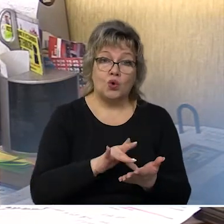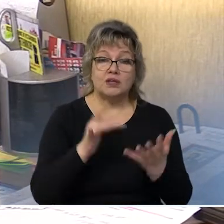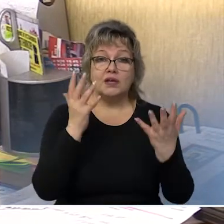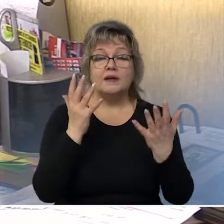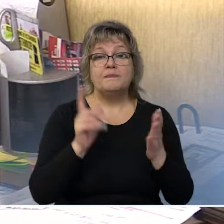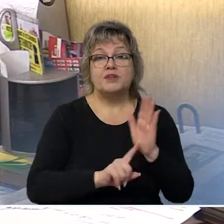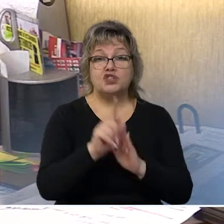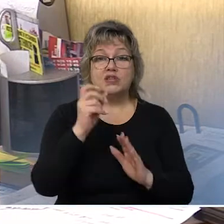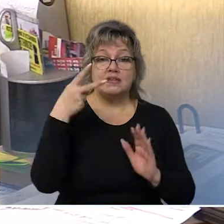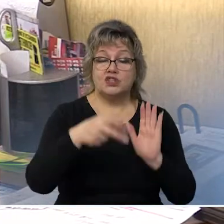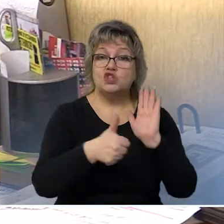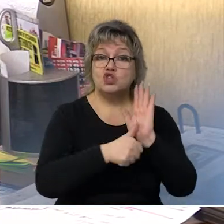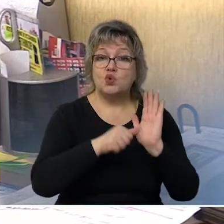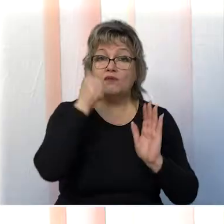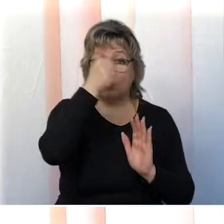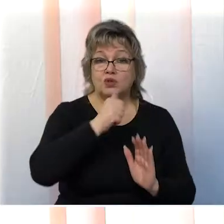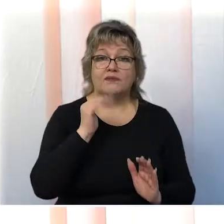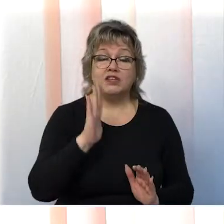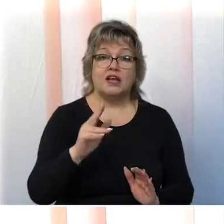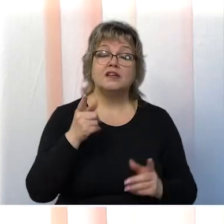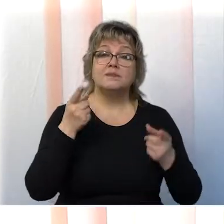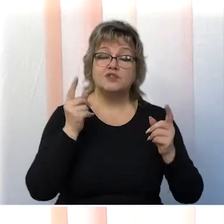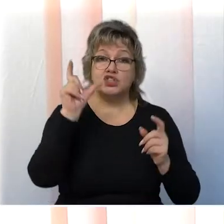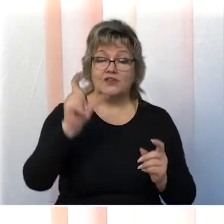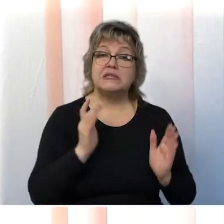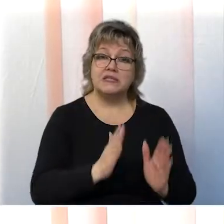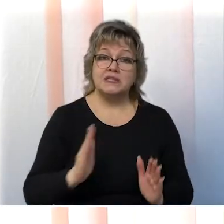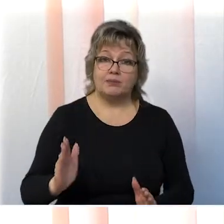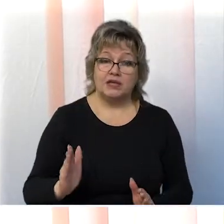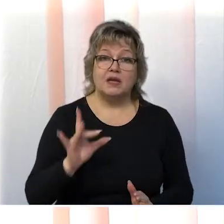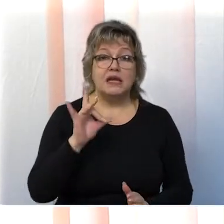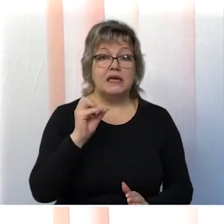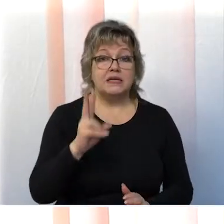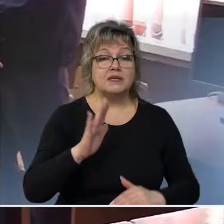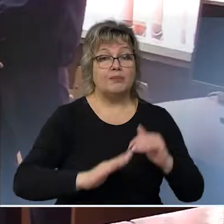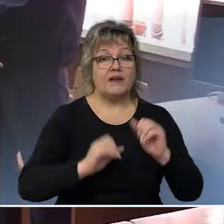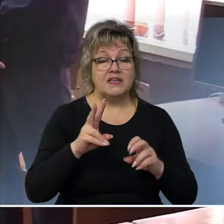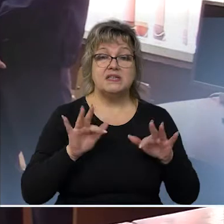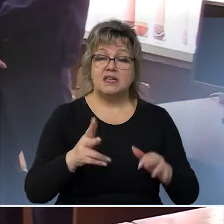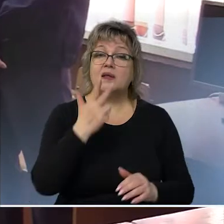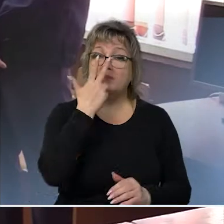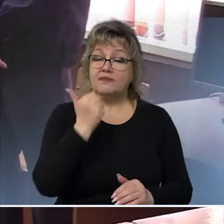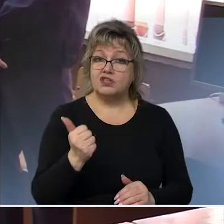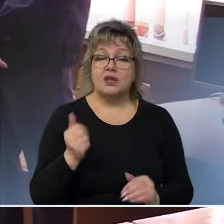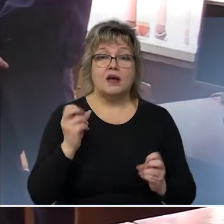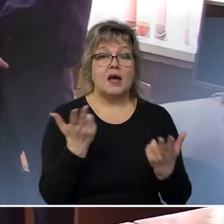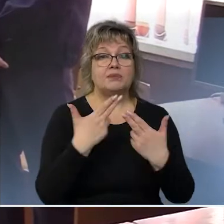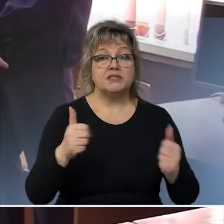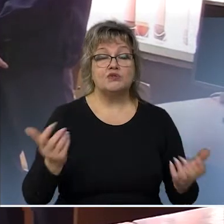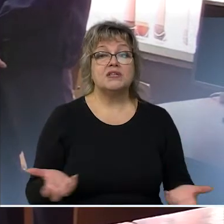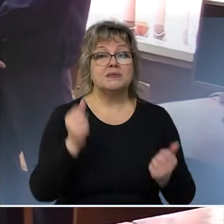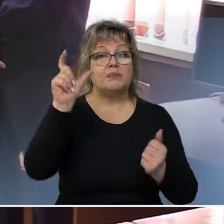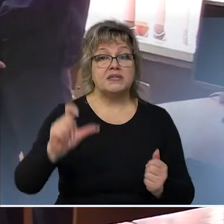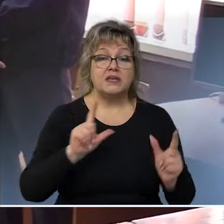города, начиная с 2006 года. Виталий – человек дисциплины. Риск профессии для него – дело привычное. Как